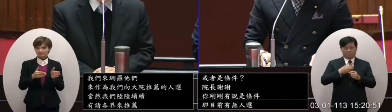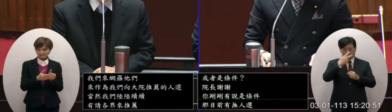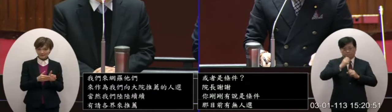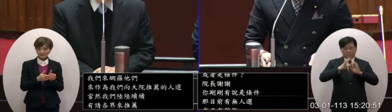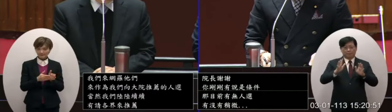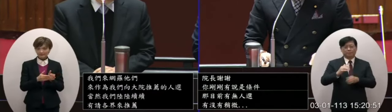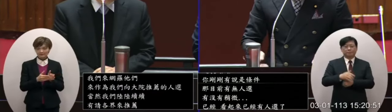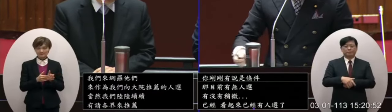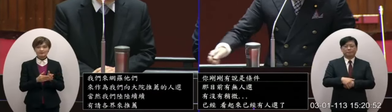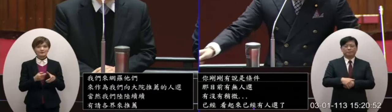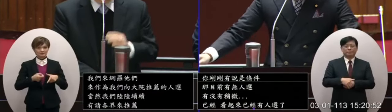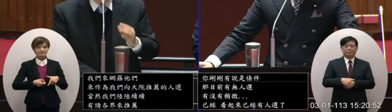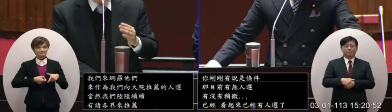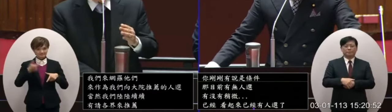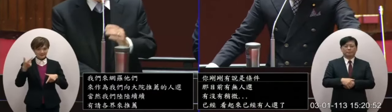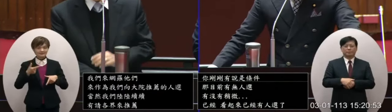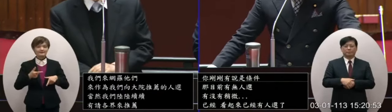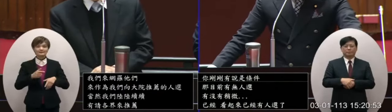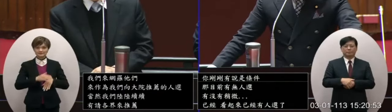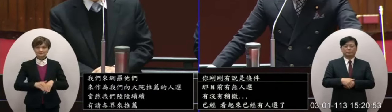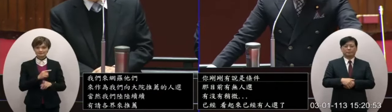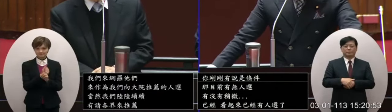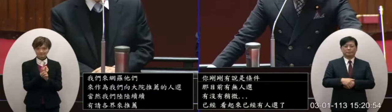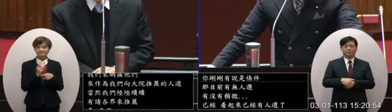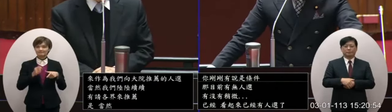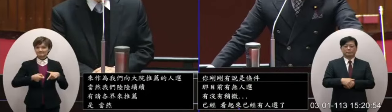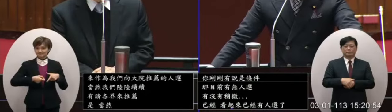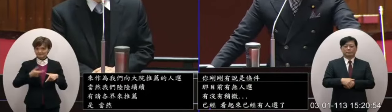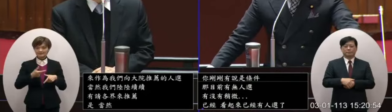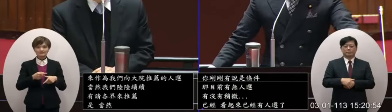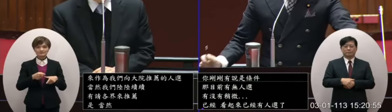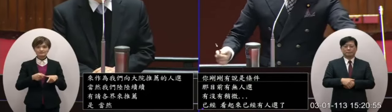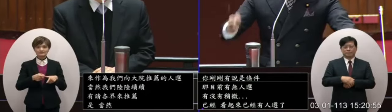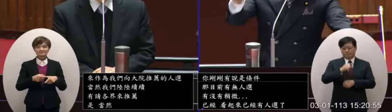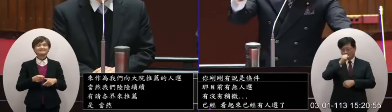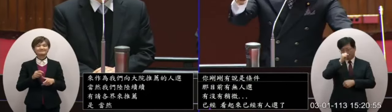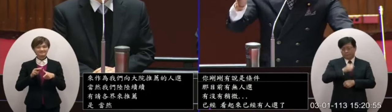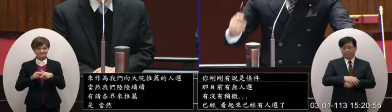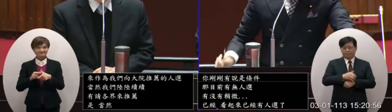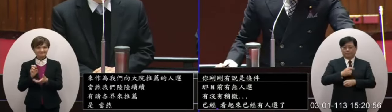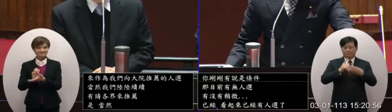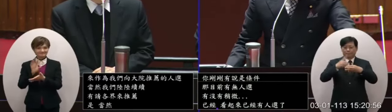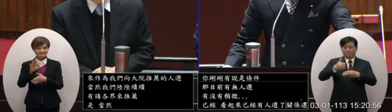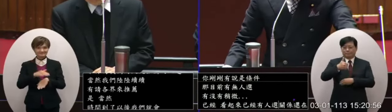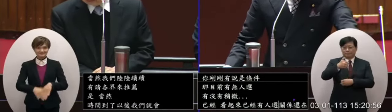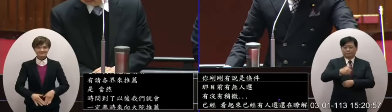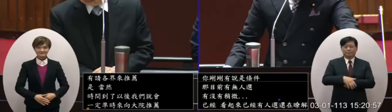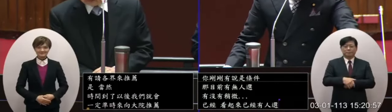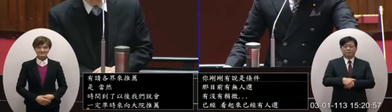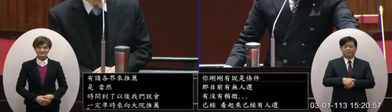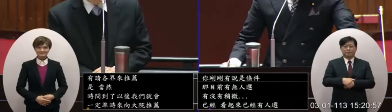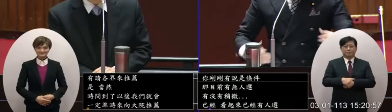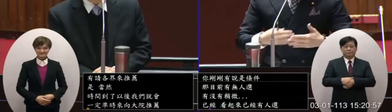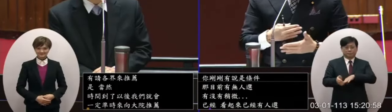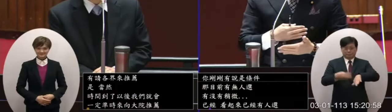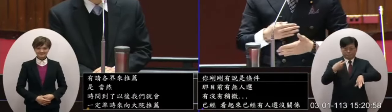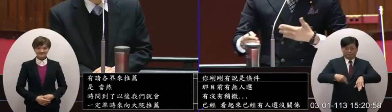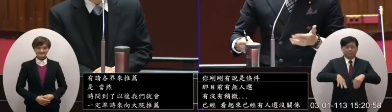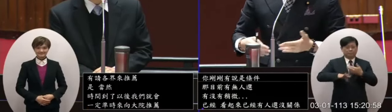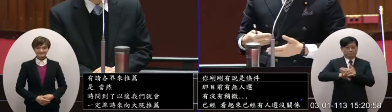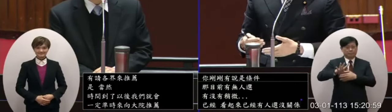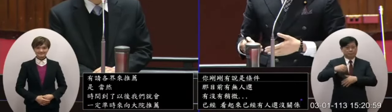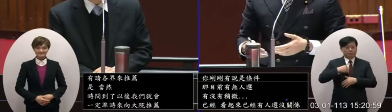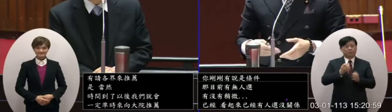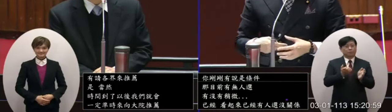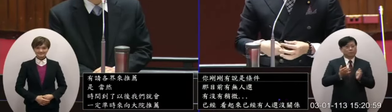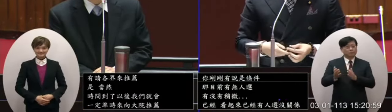们就会一定及时准时来向大院推荐。 好，好，诸位谢谢您。OK， 那另外我想有一些在我